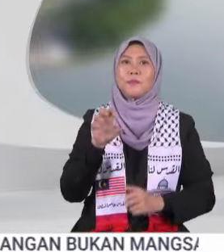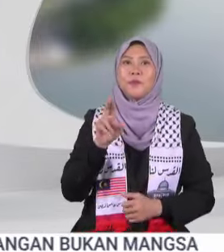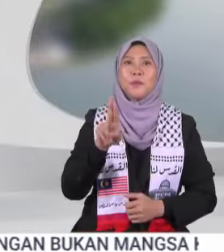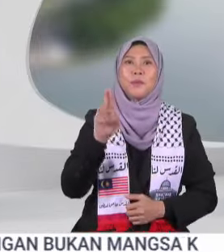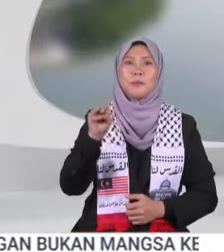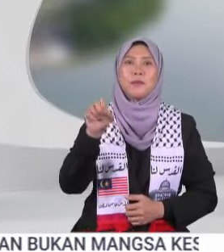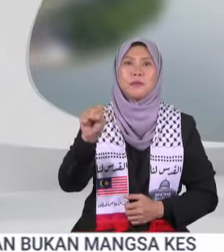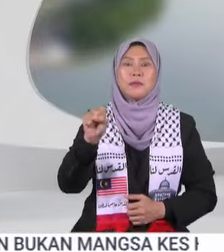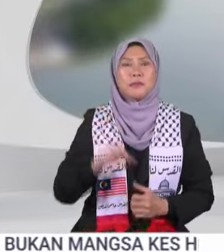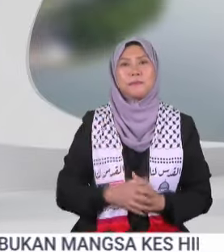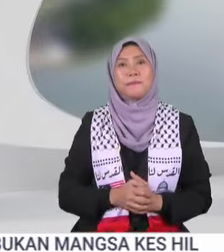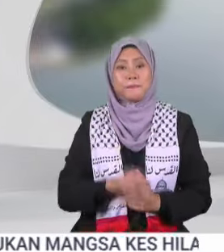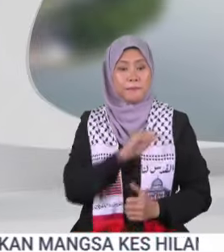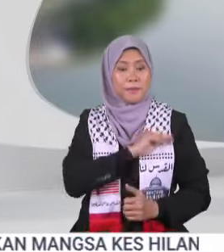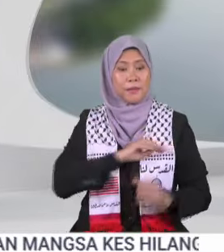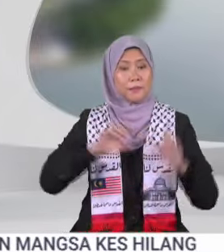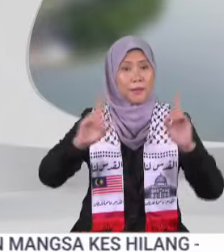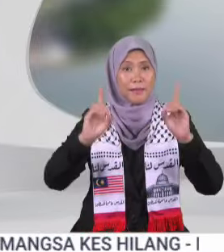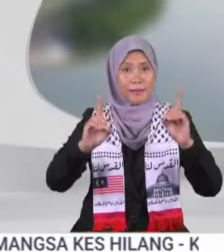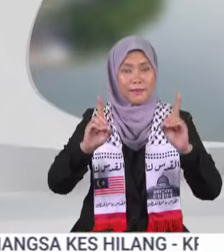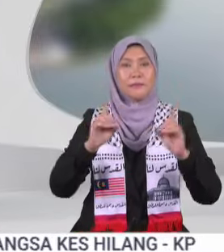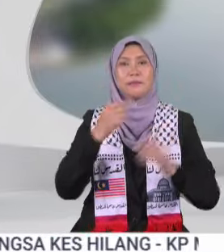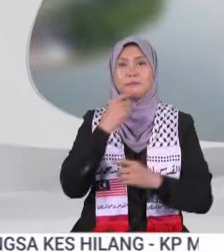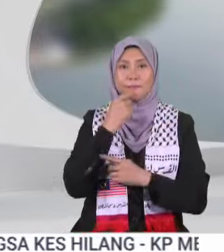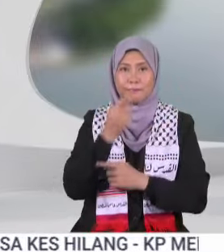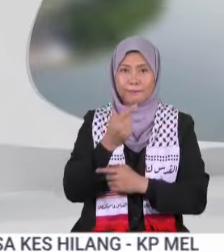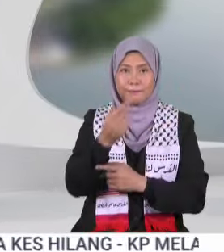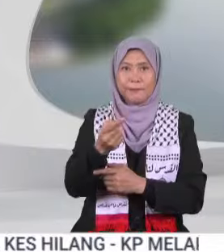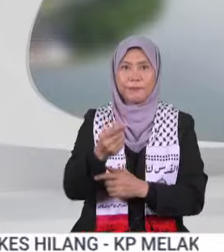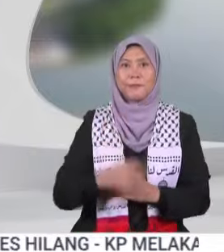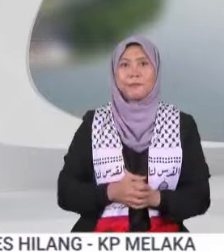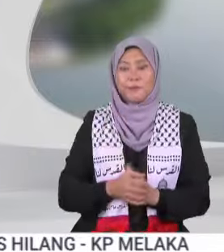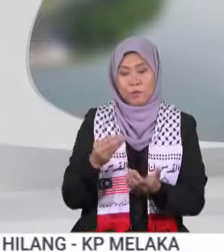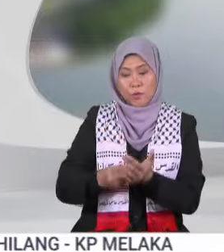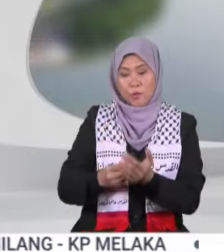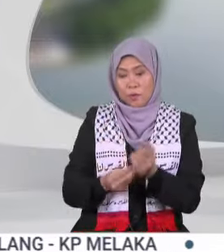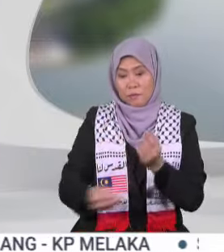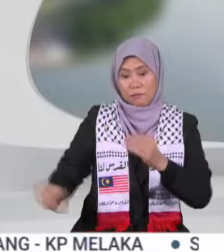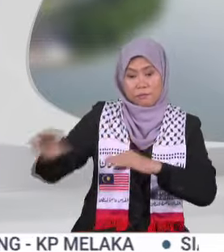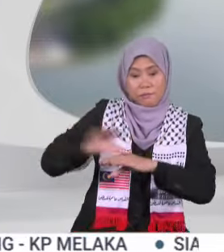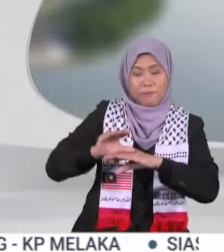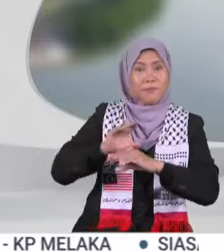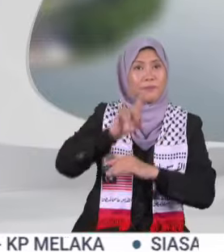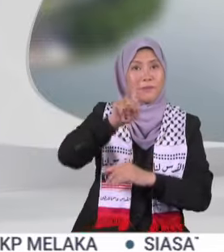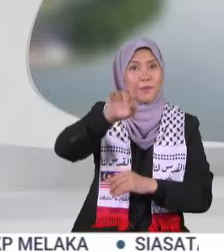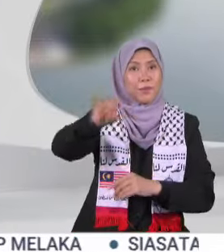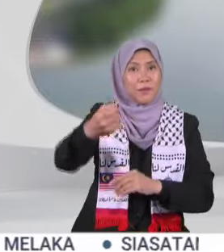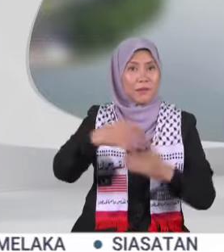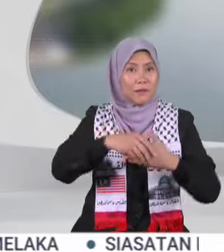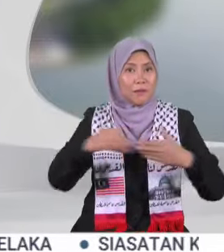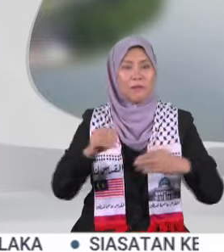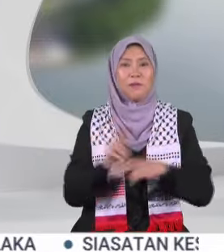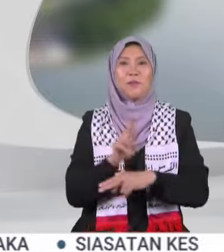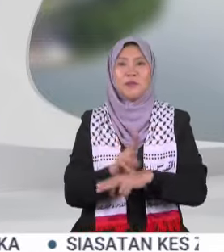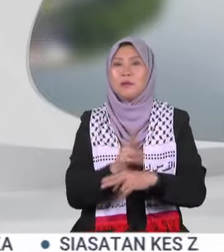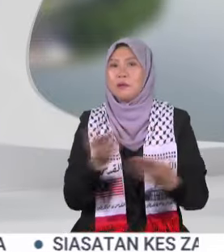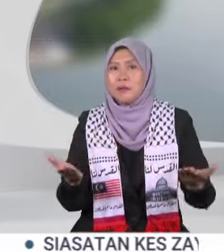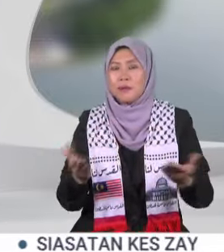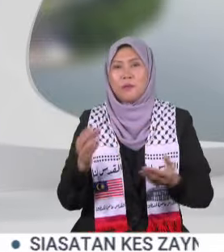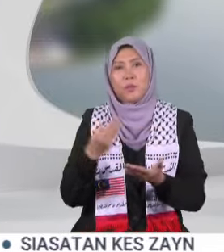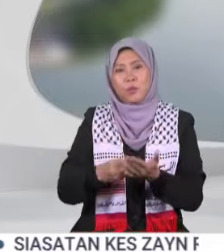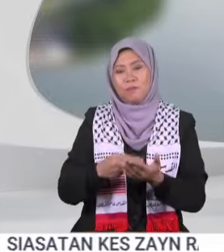UMS menteri pendidikan tinggi Datuk Seri zamri Abdul Kadir berkata peruntukan tambahan R juta itu akan digunakan bagi